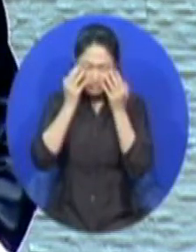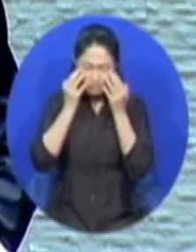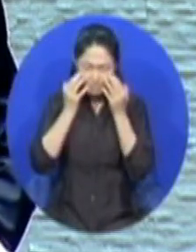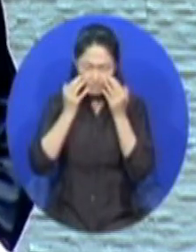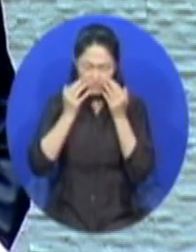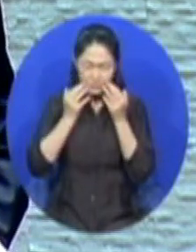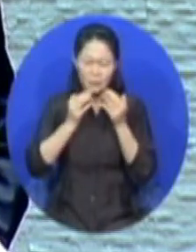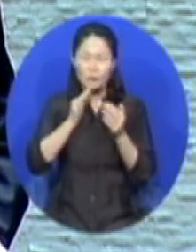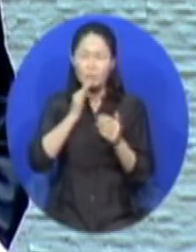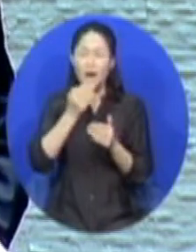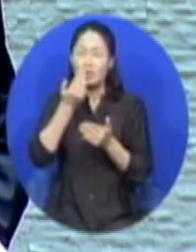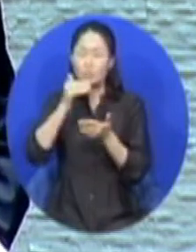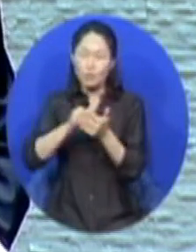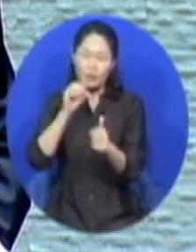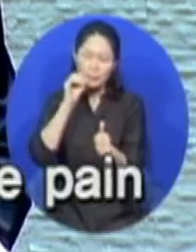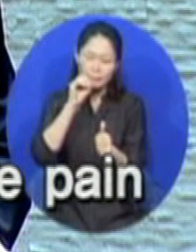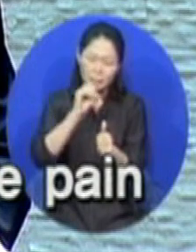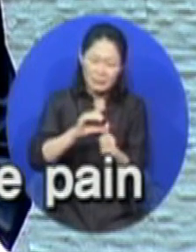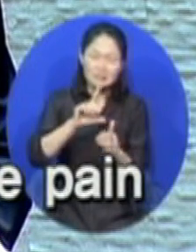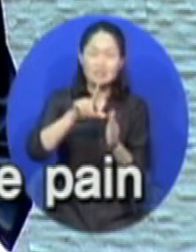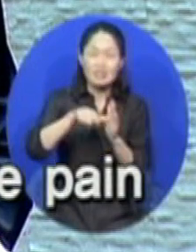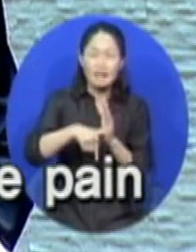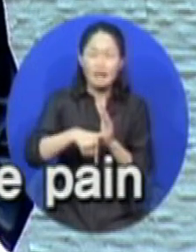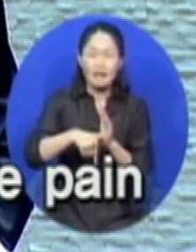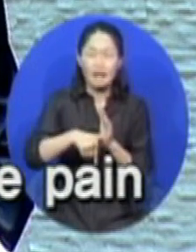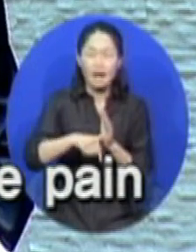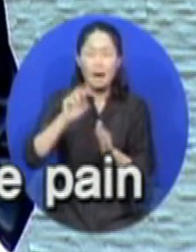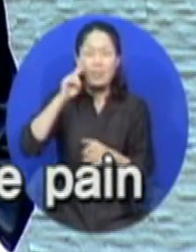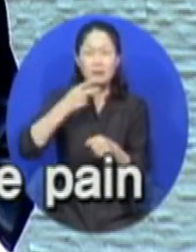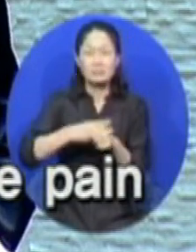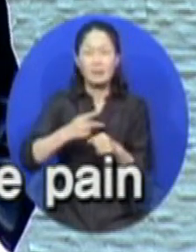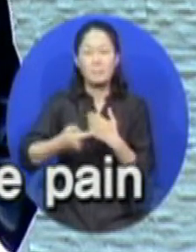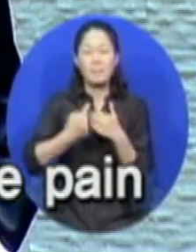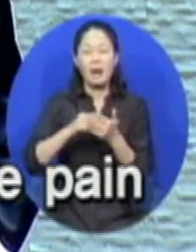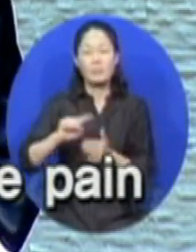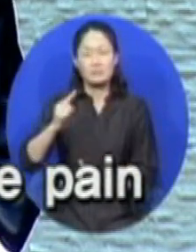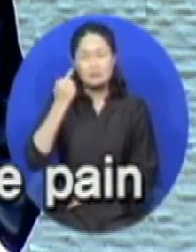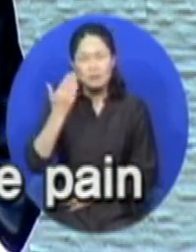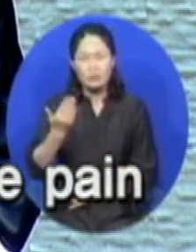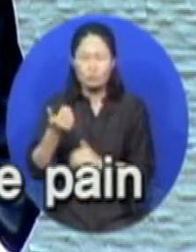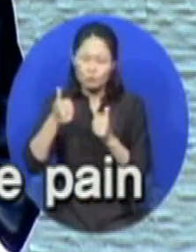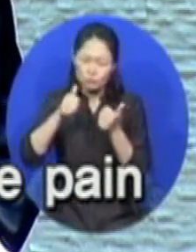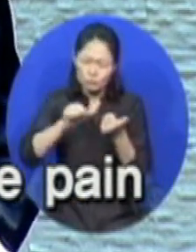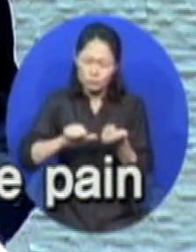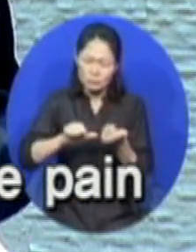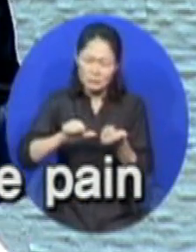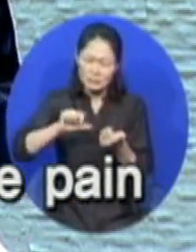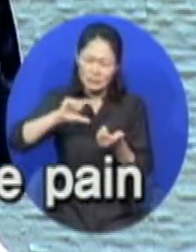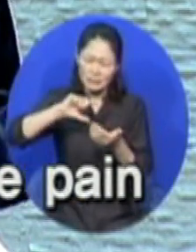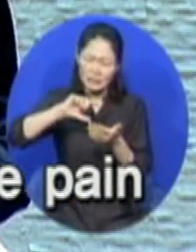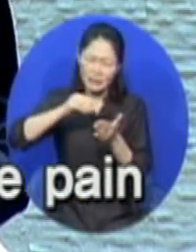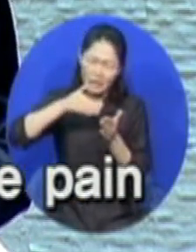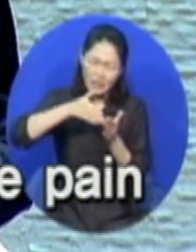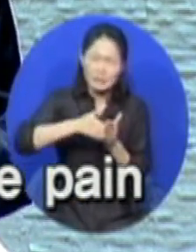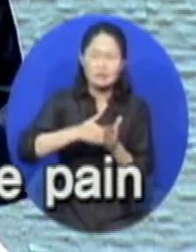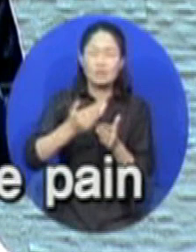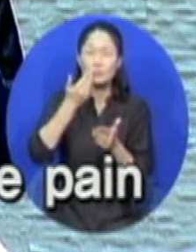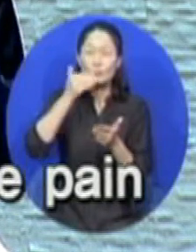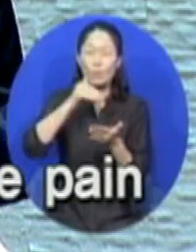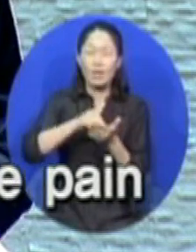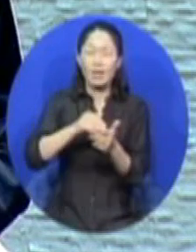어땠을까 보내 맞닿아 정말 죽을 정도로 노랫말 쓸 때 그 고통과